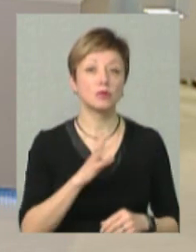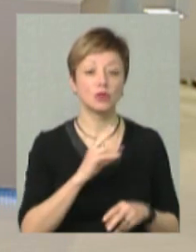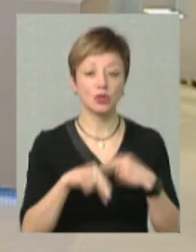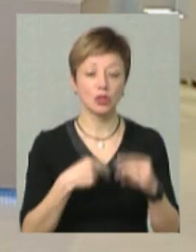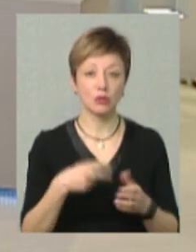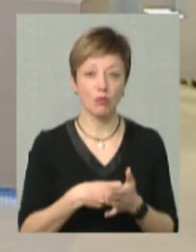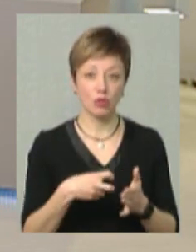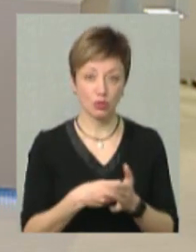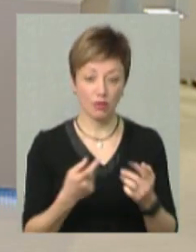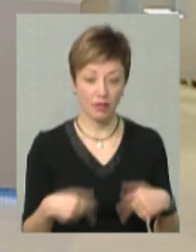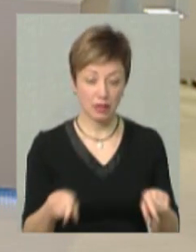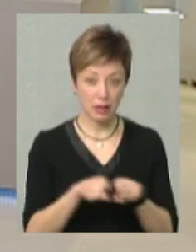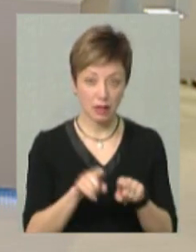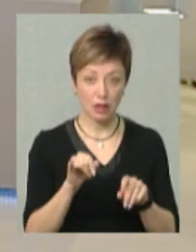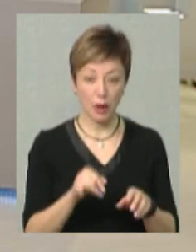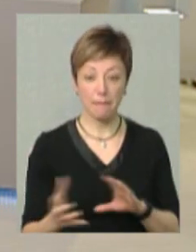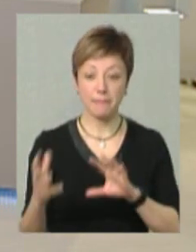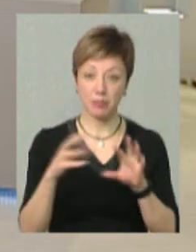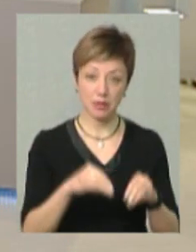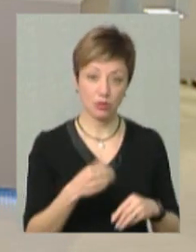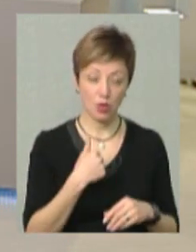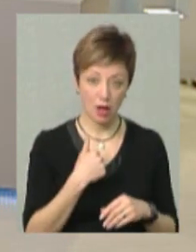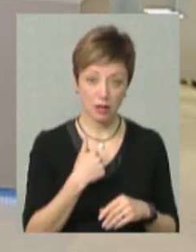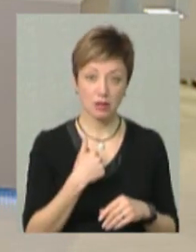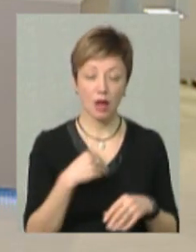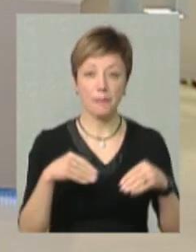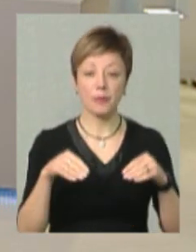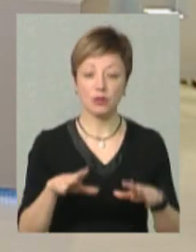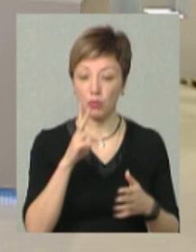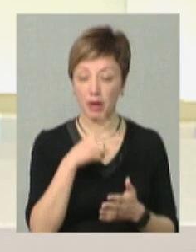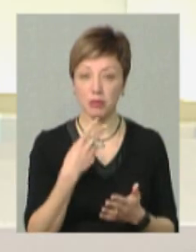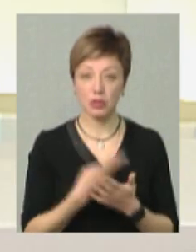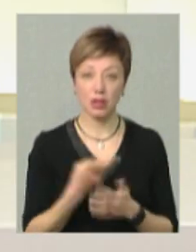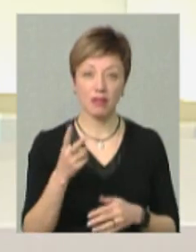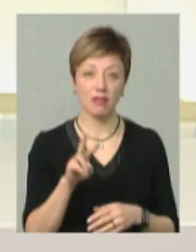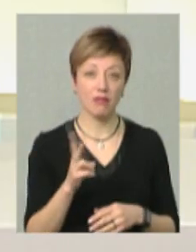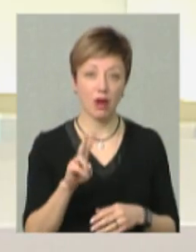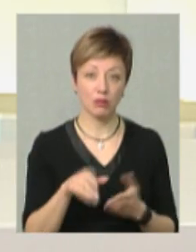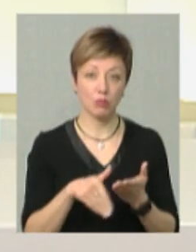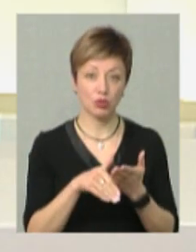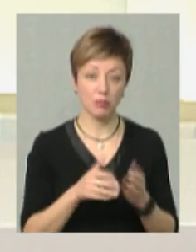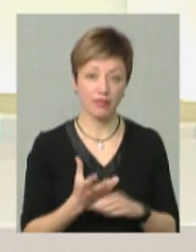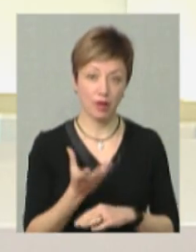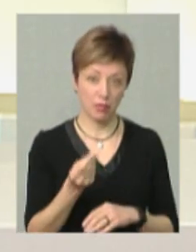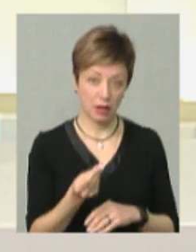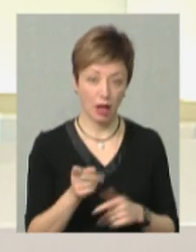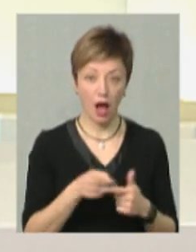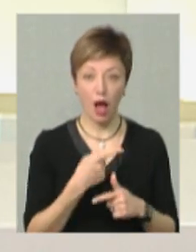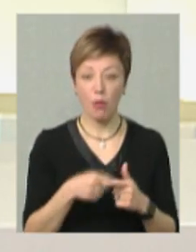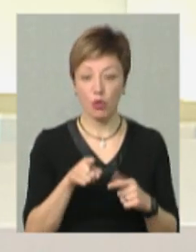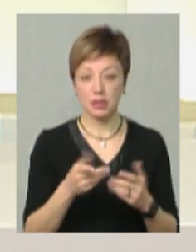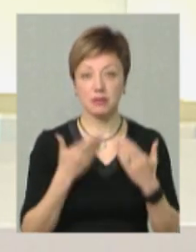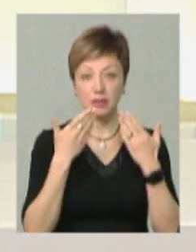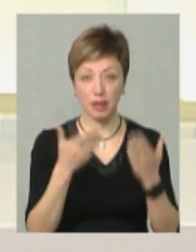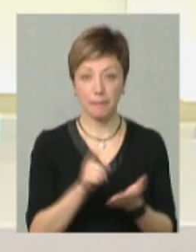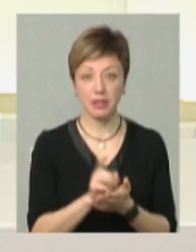через поштове відділення і перемістилася до нас, то постанова передбачає два способи виплати. Або ти звертаєшся